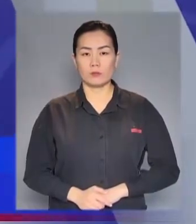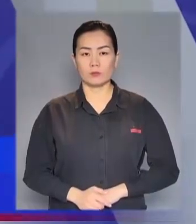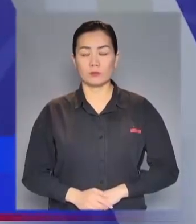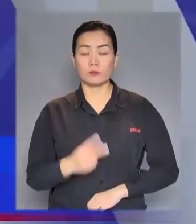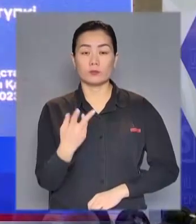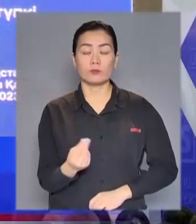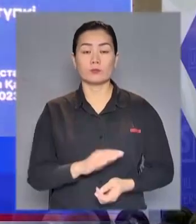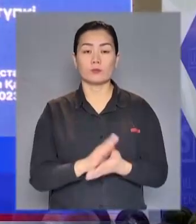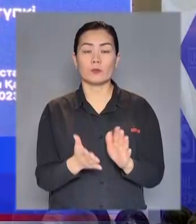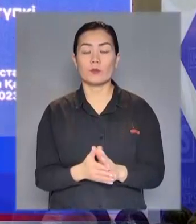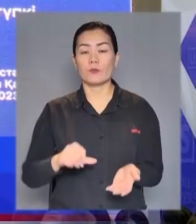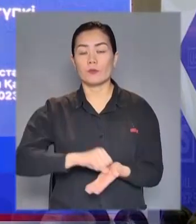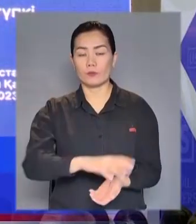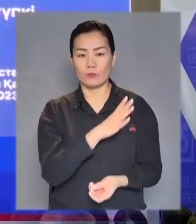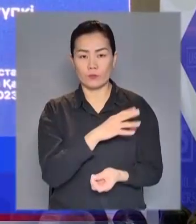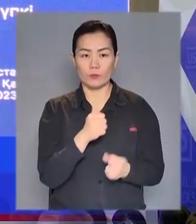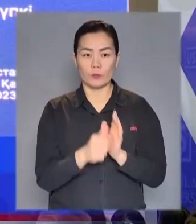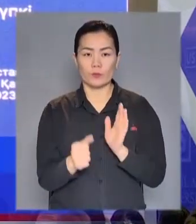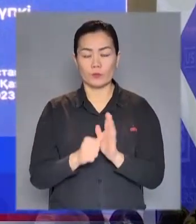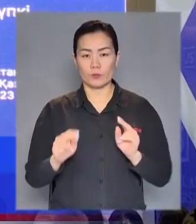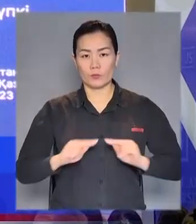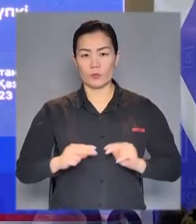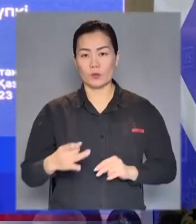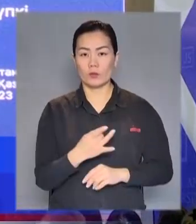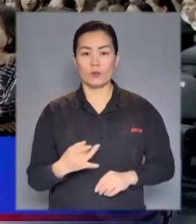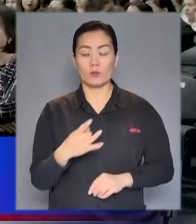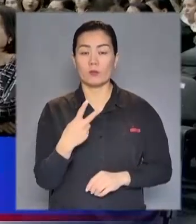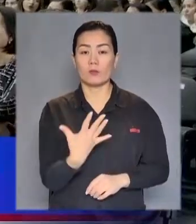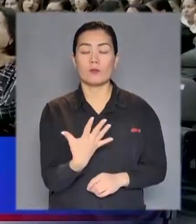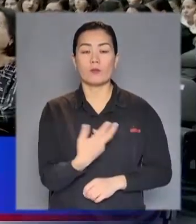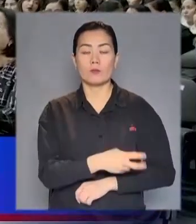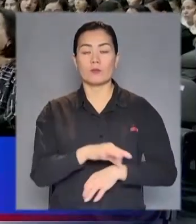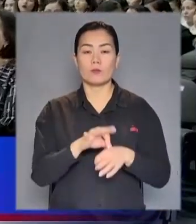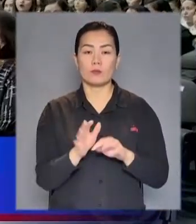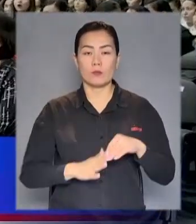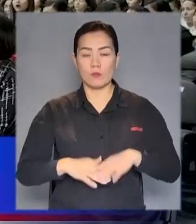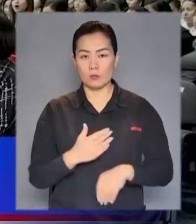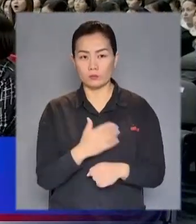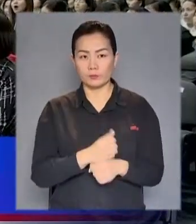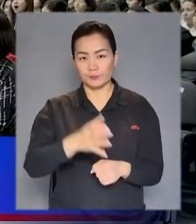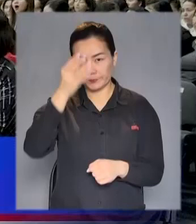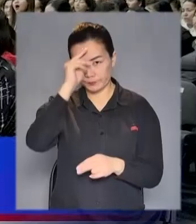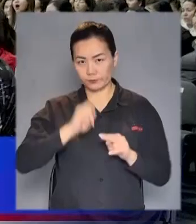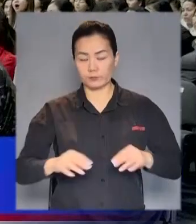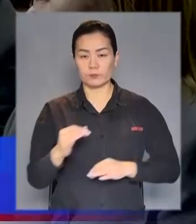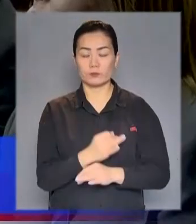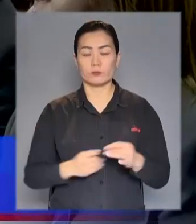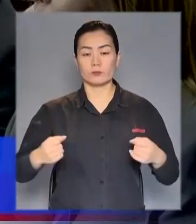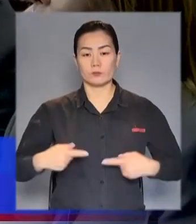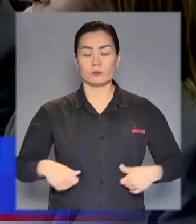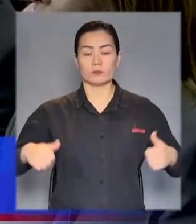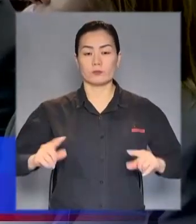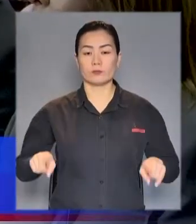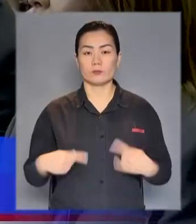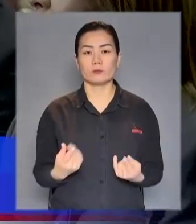В двухдневном мероприятии приняли участие более 600 учителей региона и 25 квалифицированных спикеров. Эксперты и педагоги обсудят подходы и